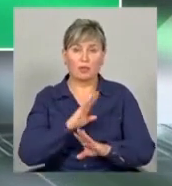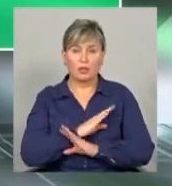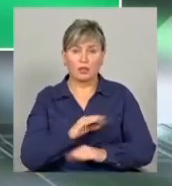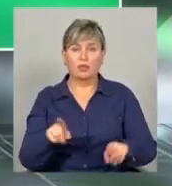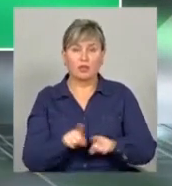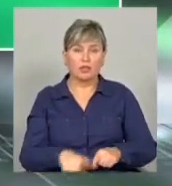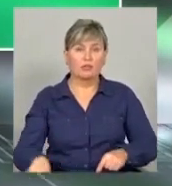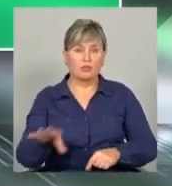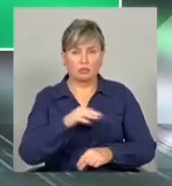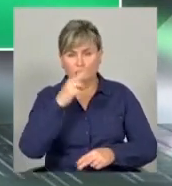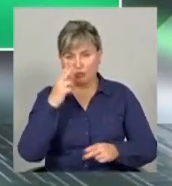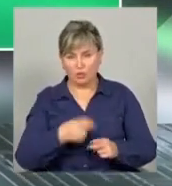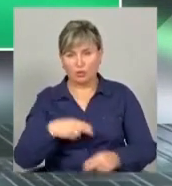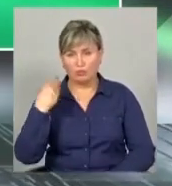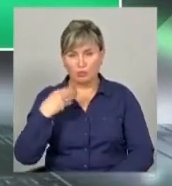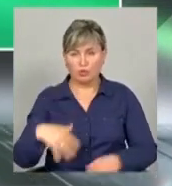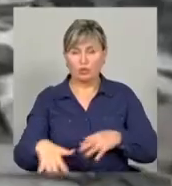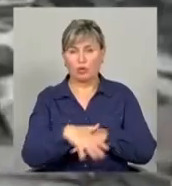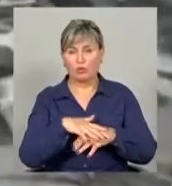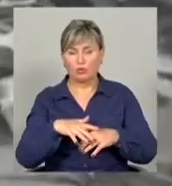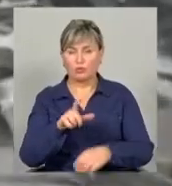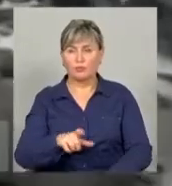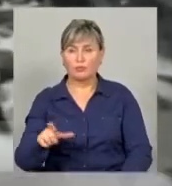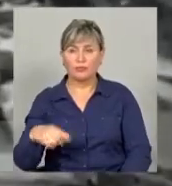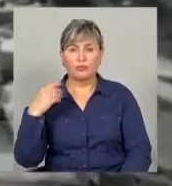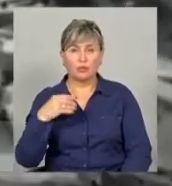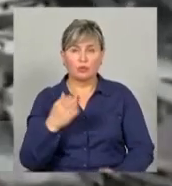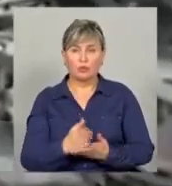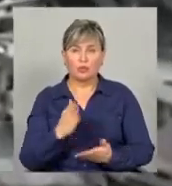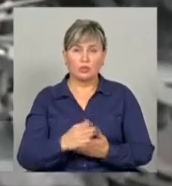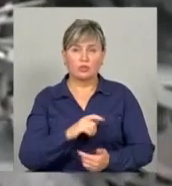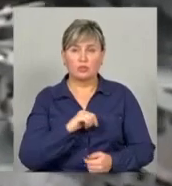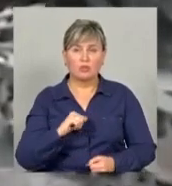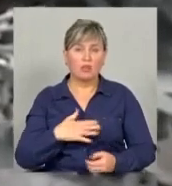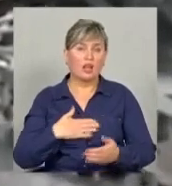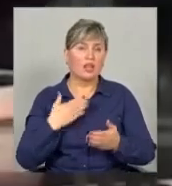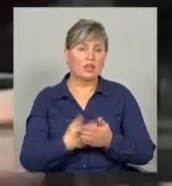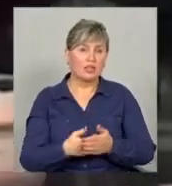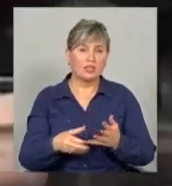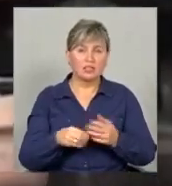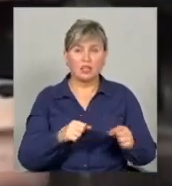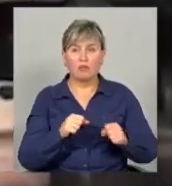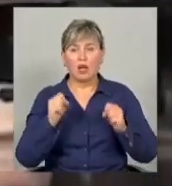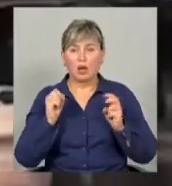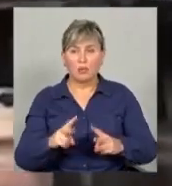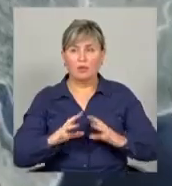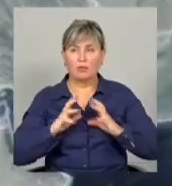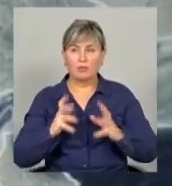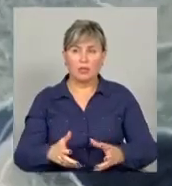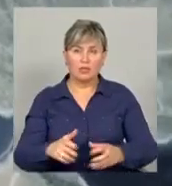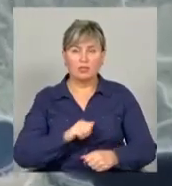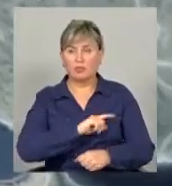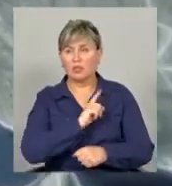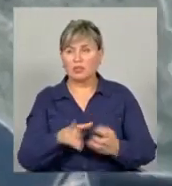также всему братскому турецкому народу. Турция расположена в одной из самых активных сейсмоопасных зон в мире. Самое